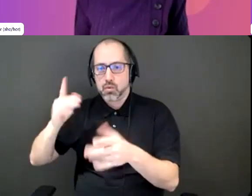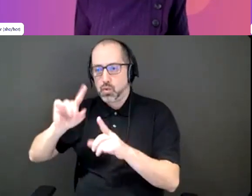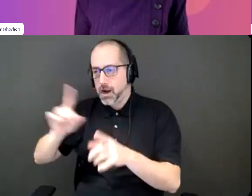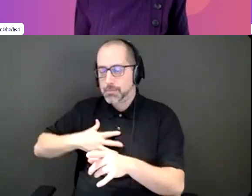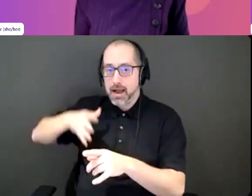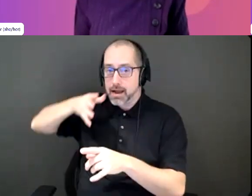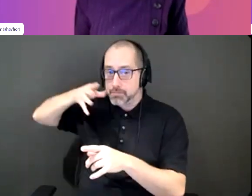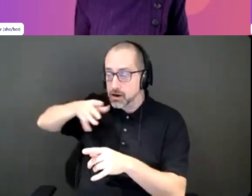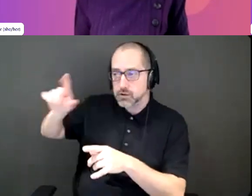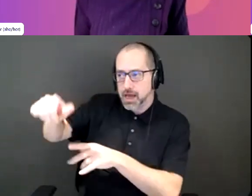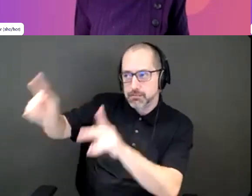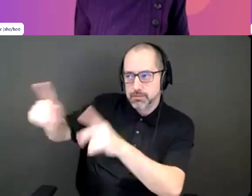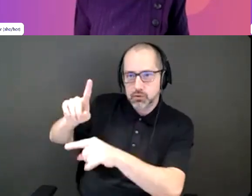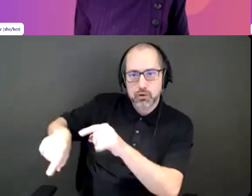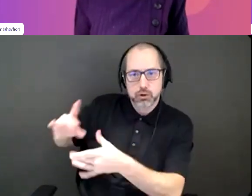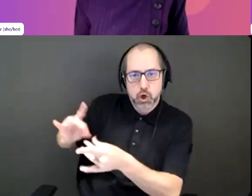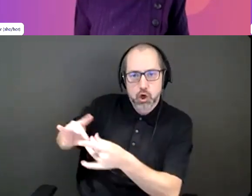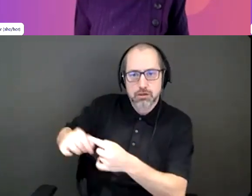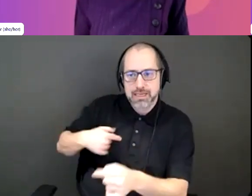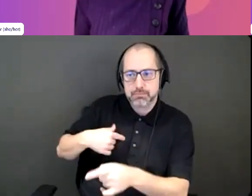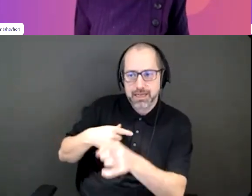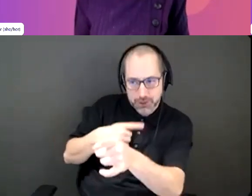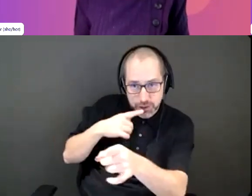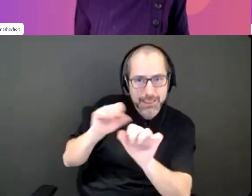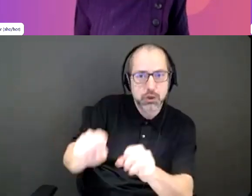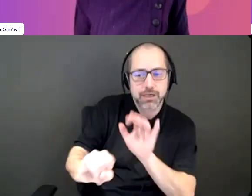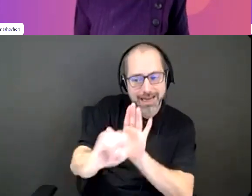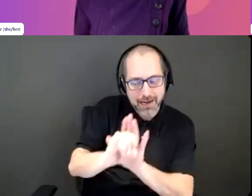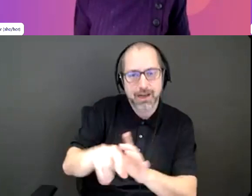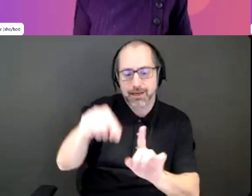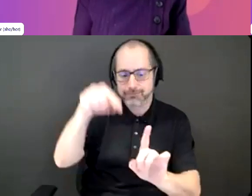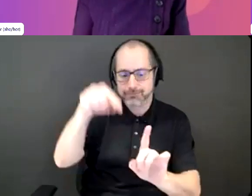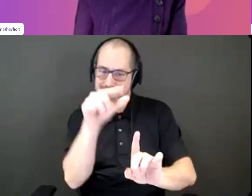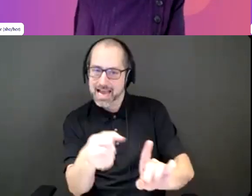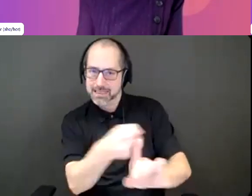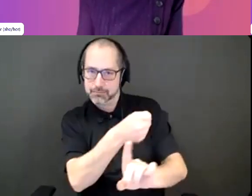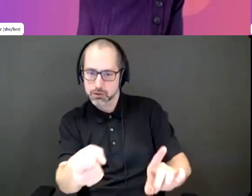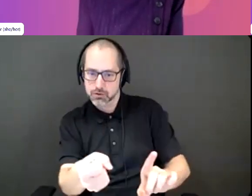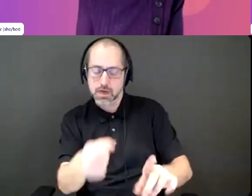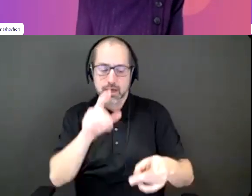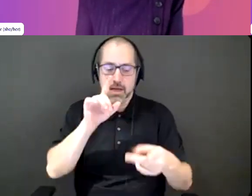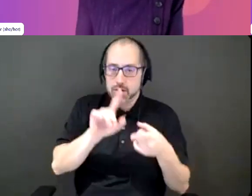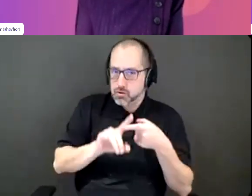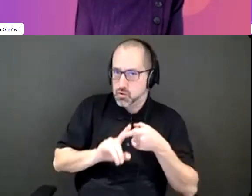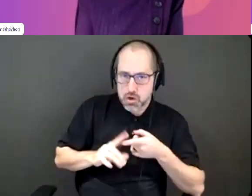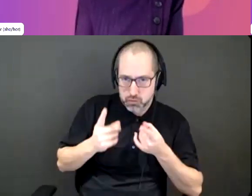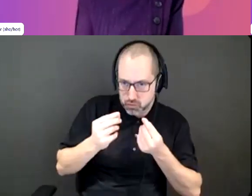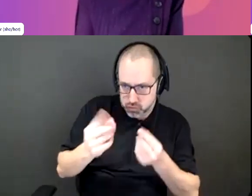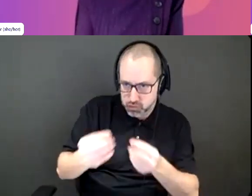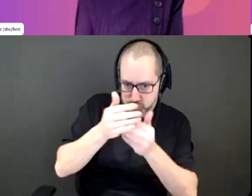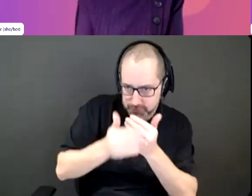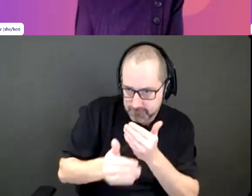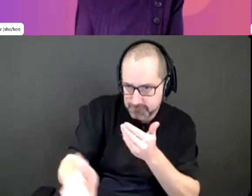s'appelle qui m'écoutait et qui disait oui ça c'est de la maltraitance et voici comment